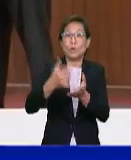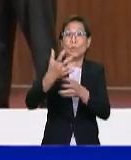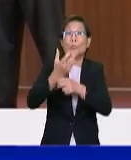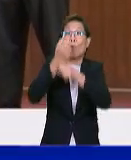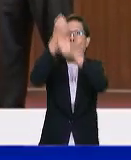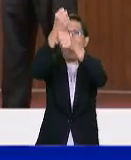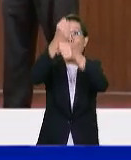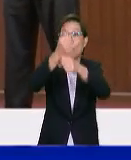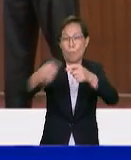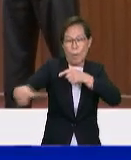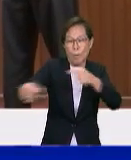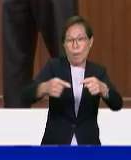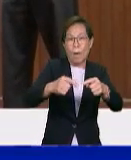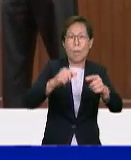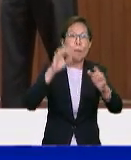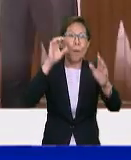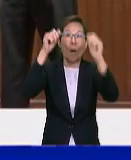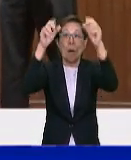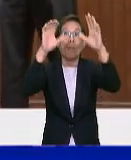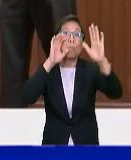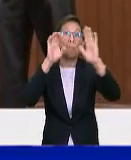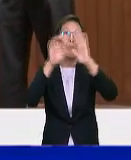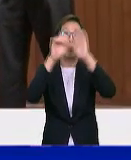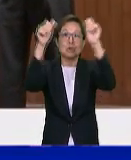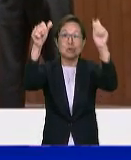poster dan l logo